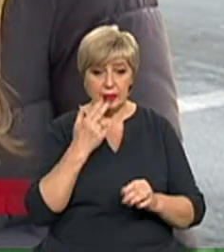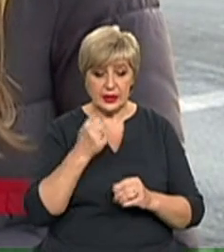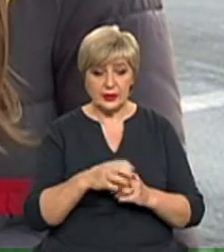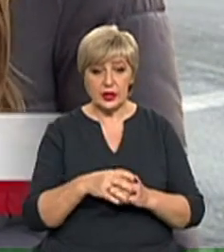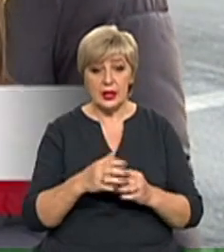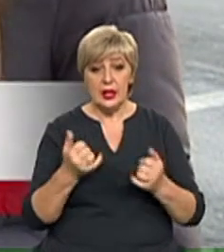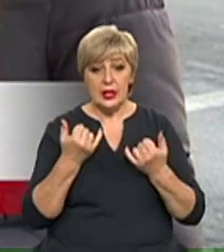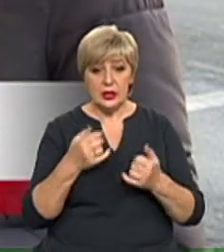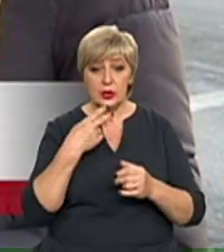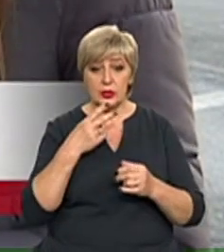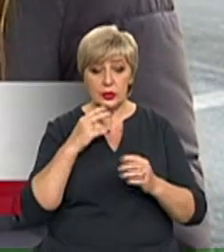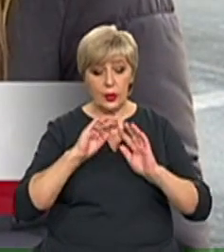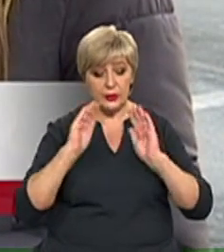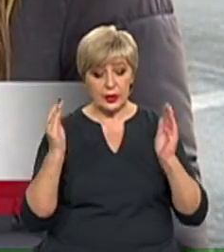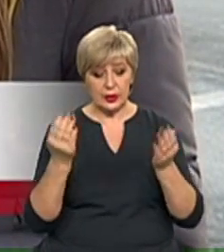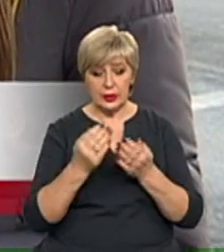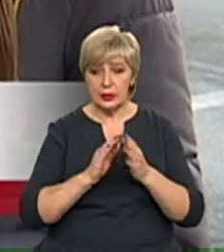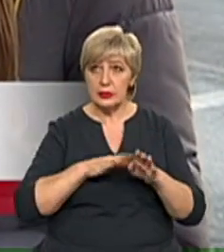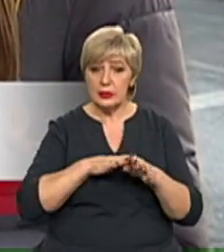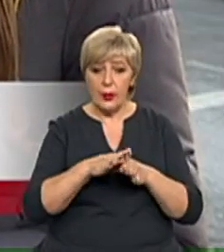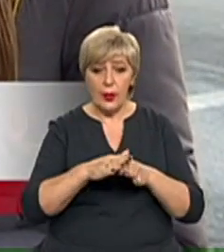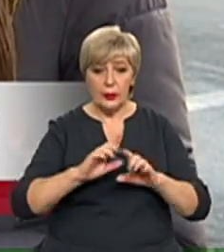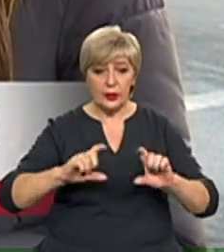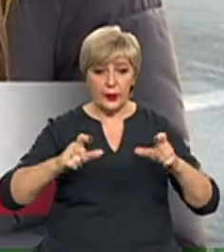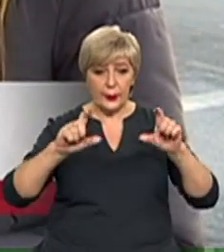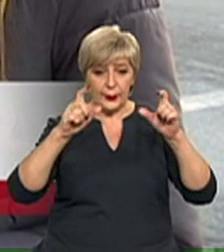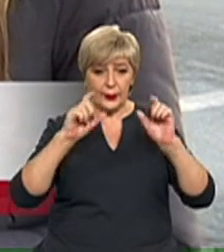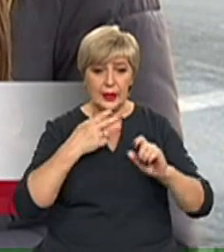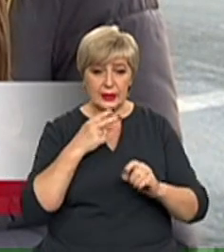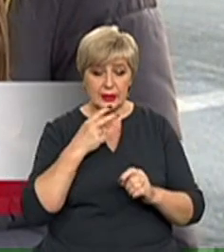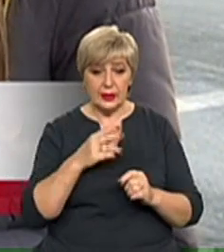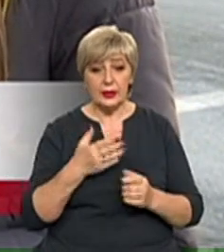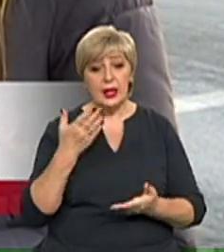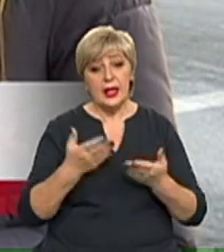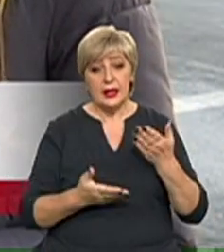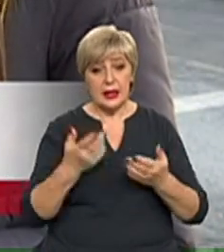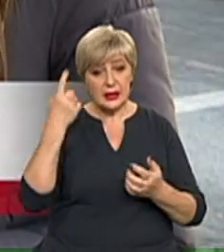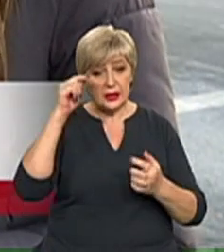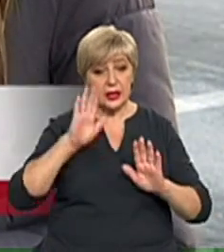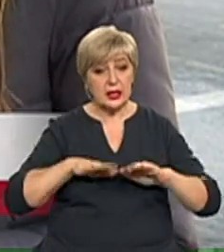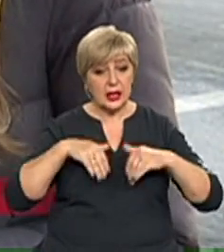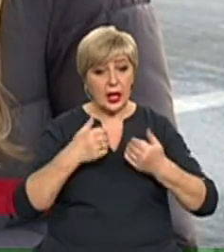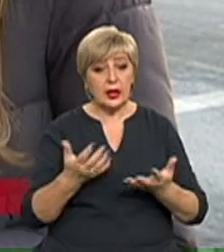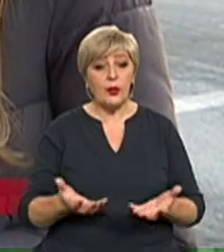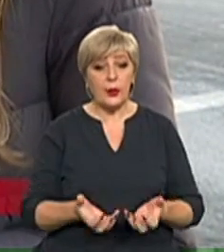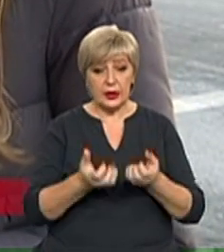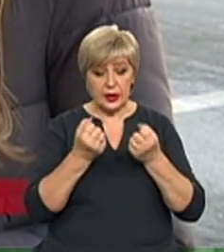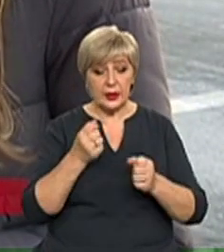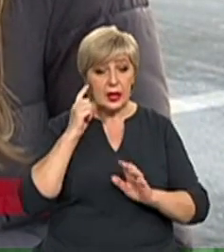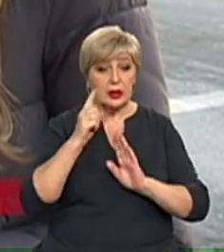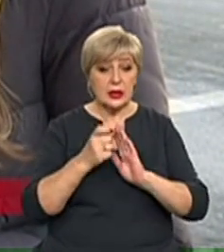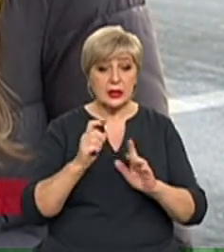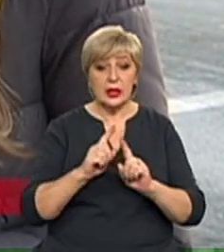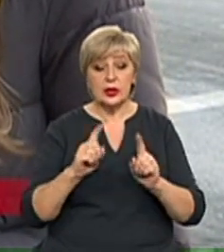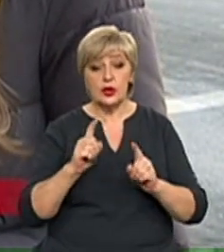тютюновий кіоск виглядає ось так, доверху заповнений пачками цигарок. Та якщо ініціативу підтримають, дізнатися, що